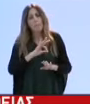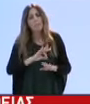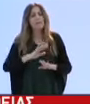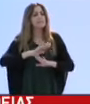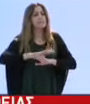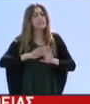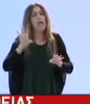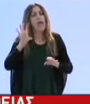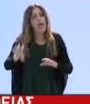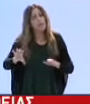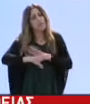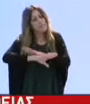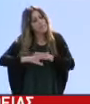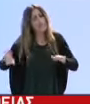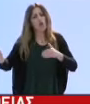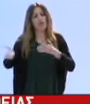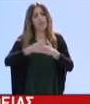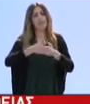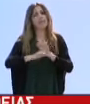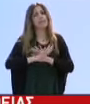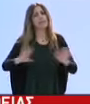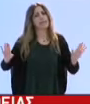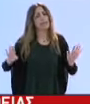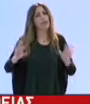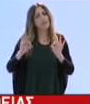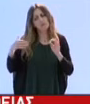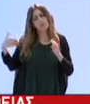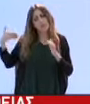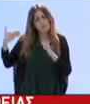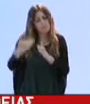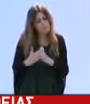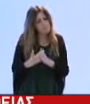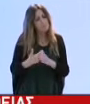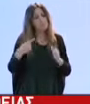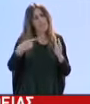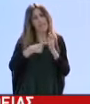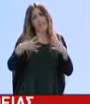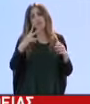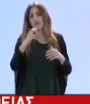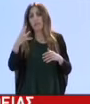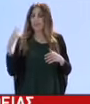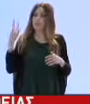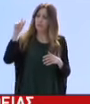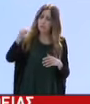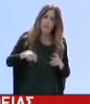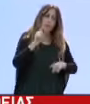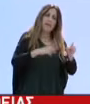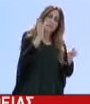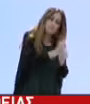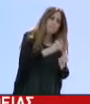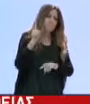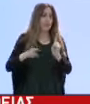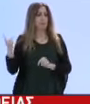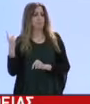τις αποτυχίες του, με τα μεγάλα του επιτεύγματα, αλλά και με το άσχημο τέλος του. Τώρα για την Ελλάδα